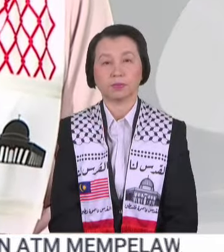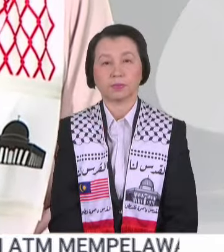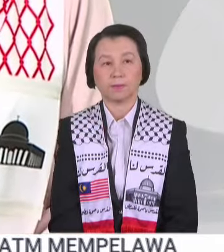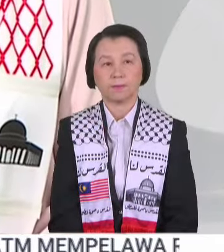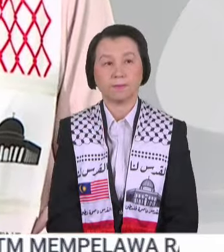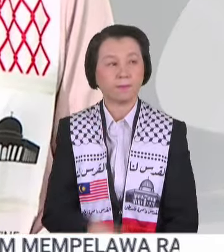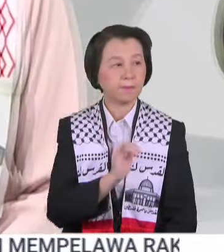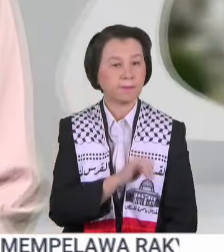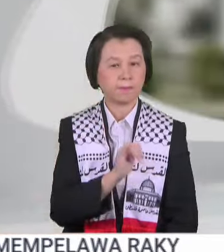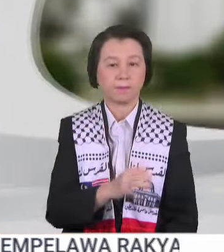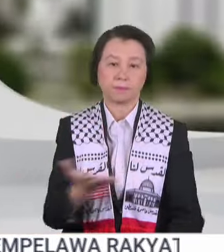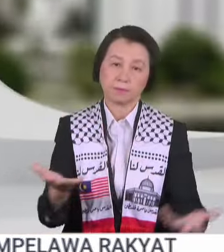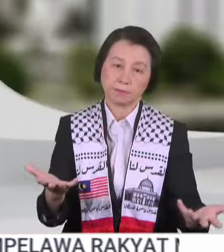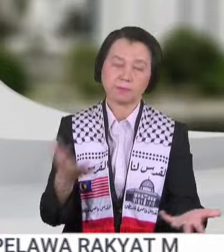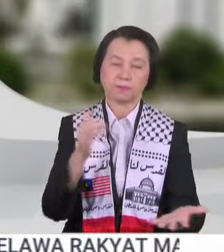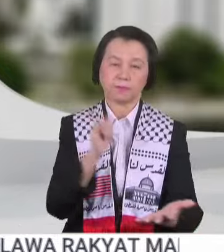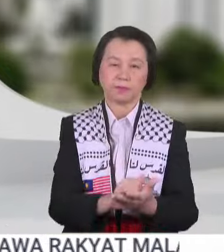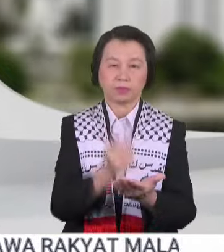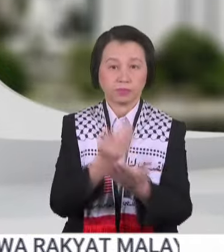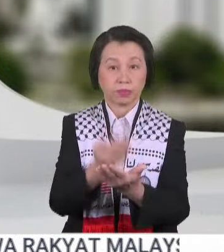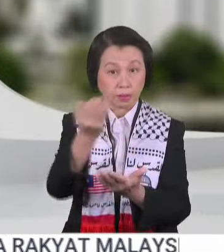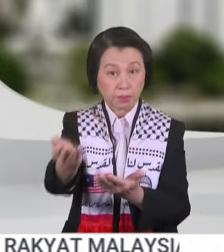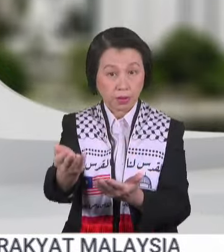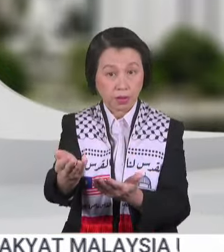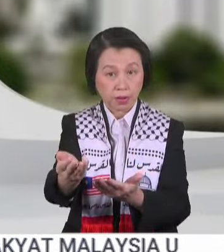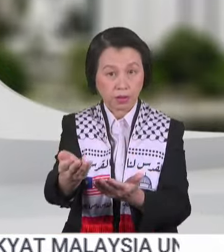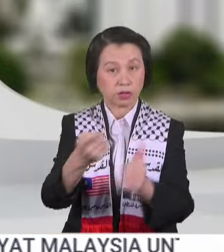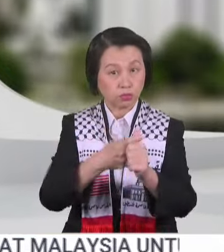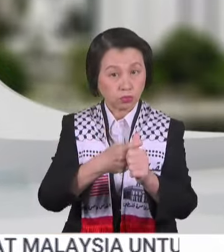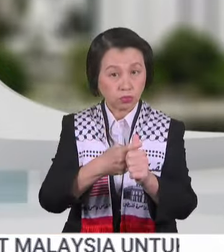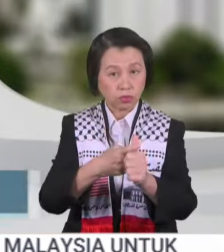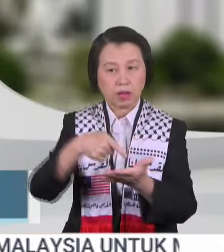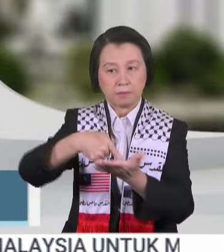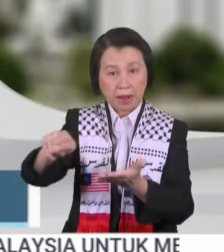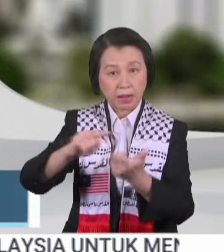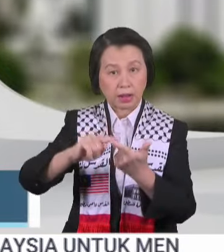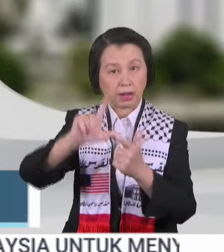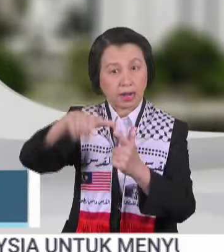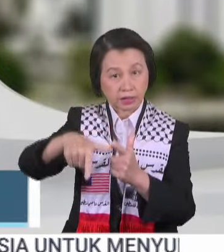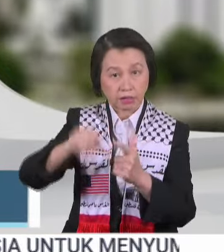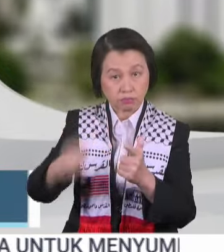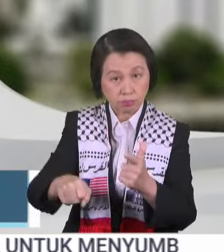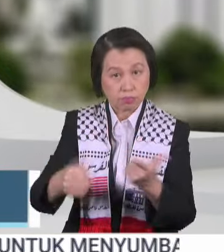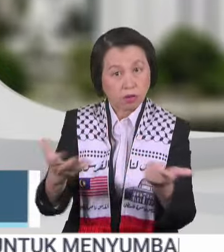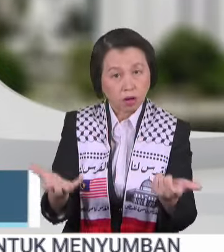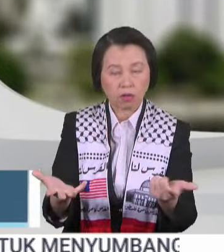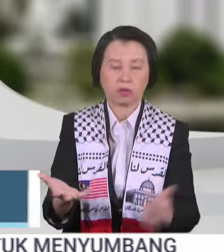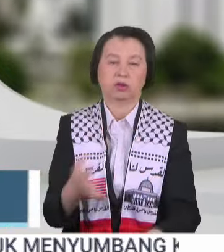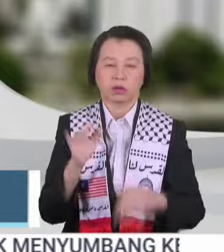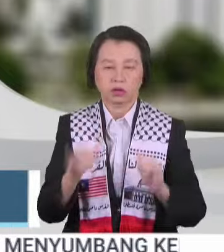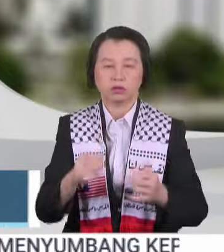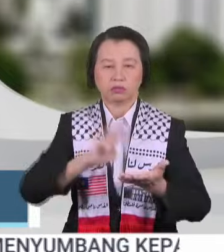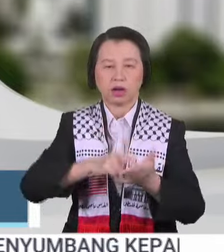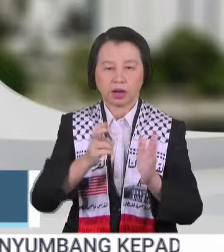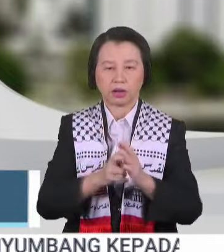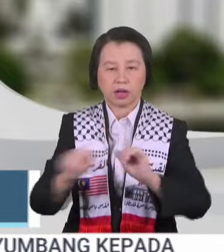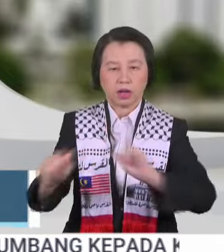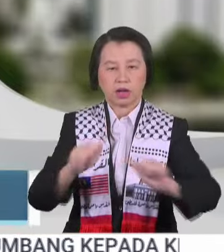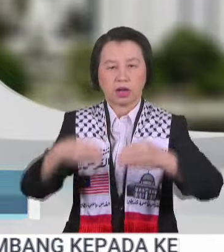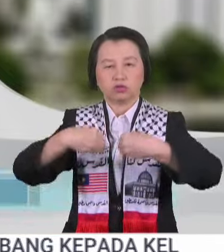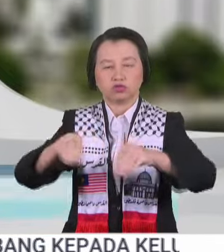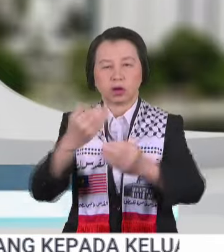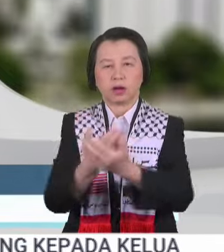Ya Sahih, istilah fiqah kaedah beli sekarang bayar kemudian disebut sebagai al-bayak bithaman ajil yang bermaksud aktiviti